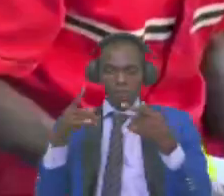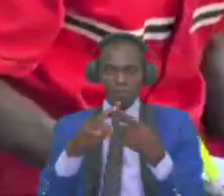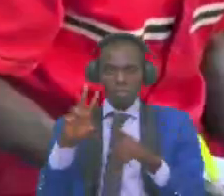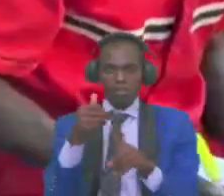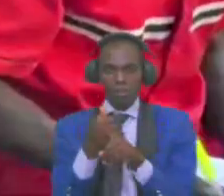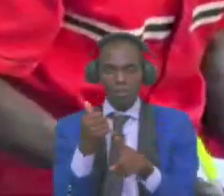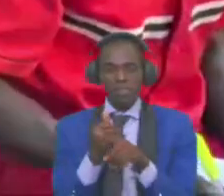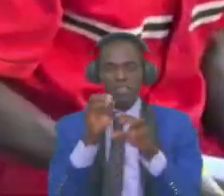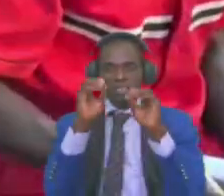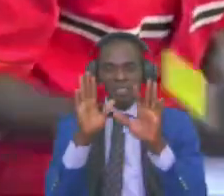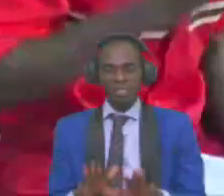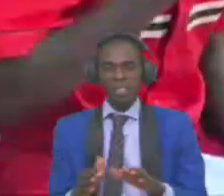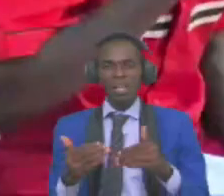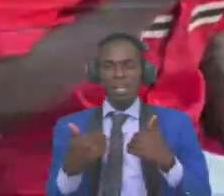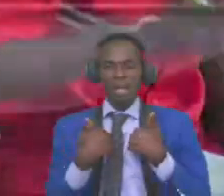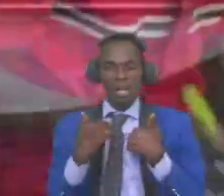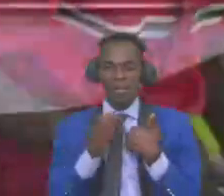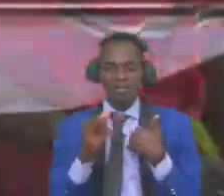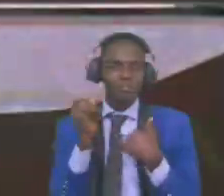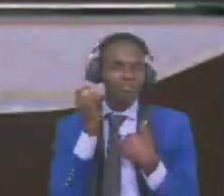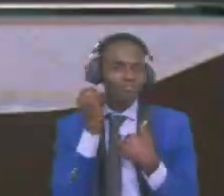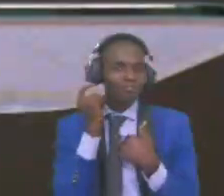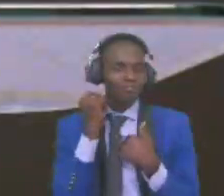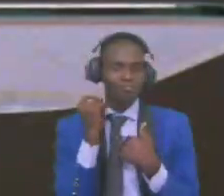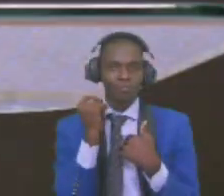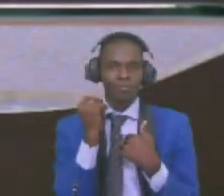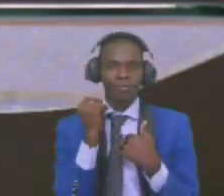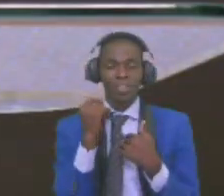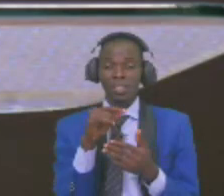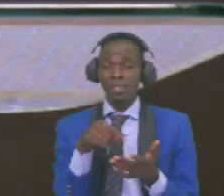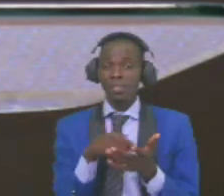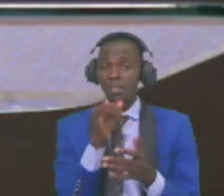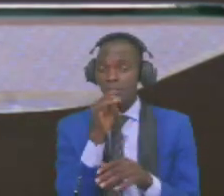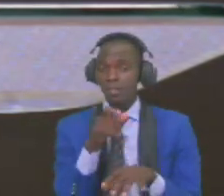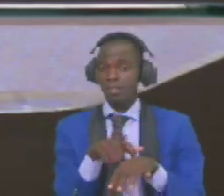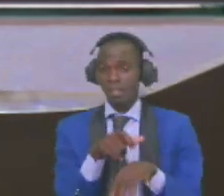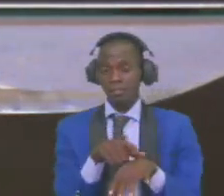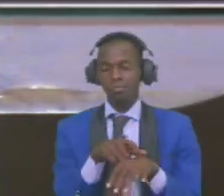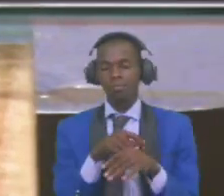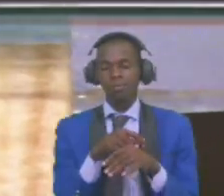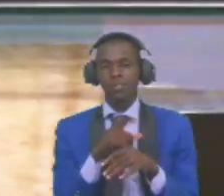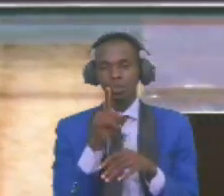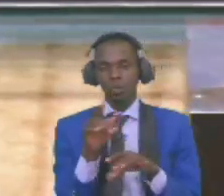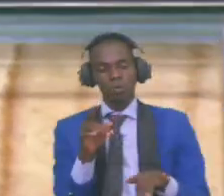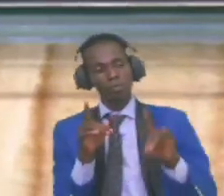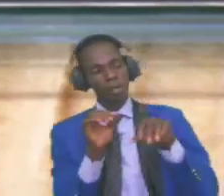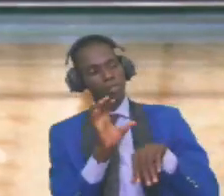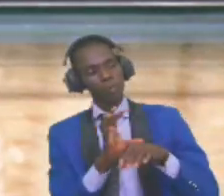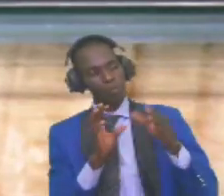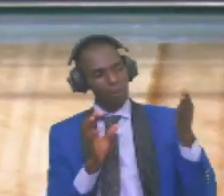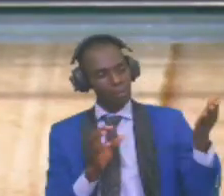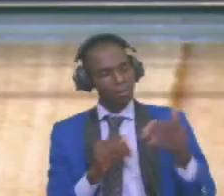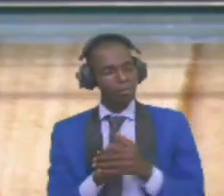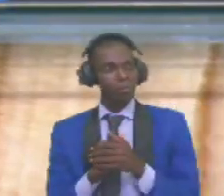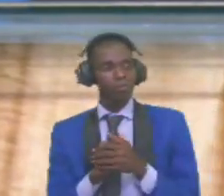ils se donneront une foule de docteur selon leurs propres désirs voici le temps d'aller voir une